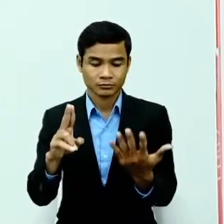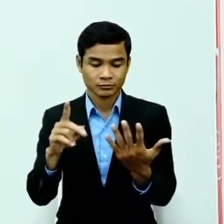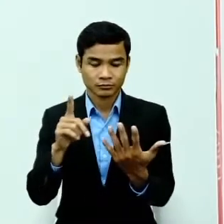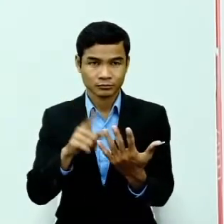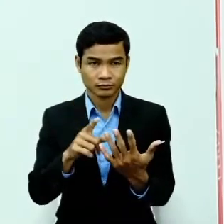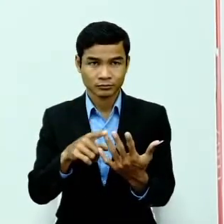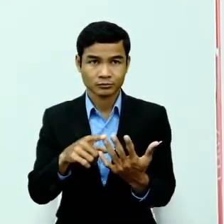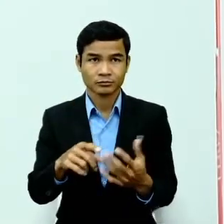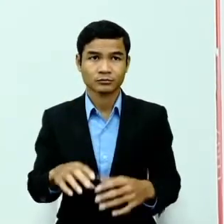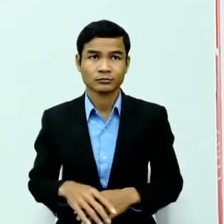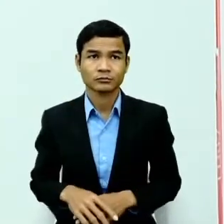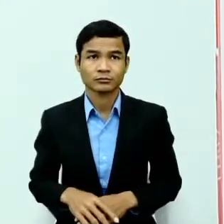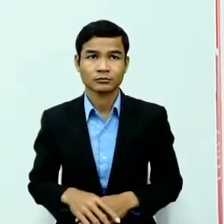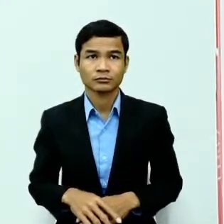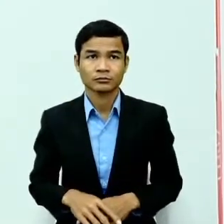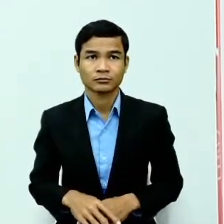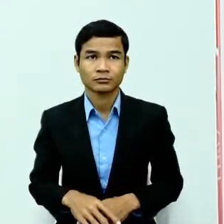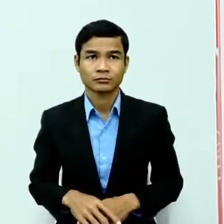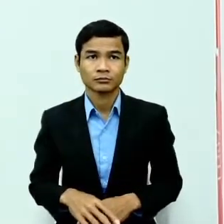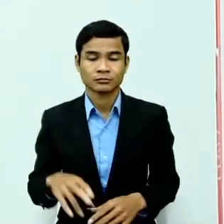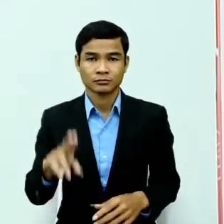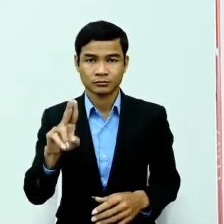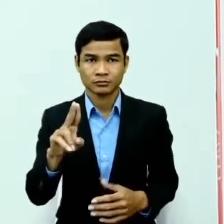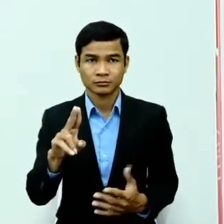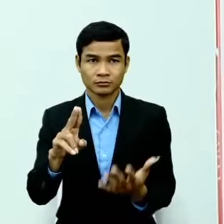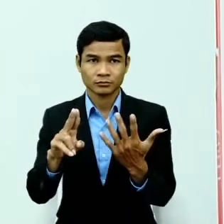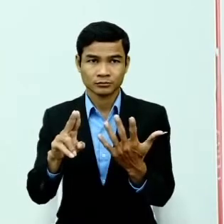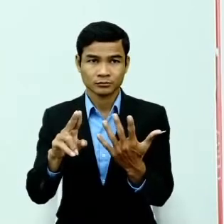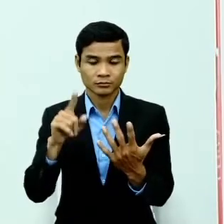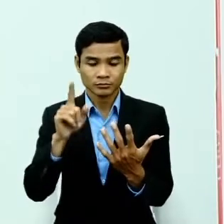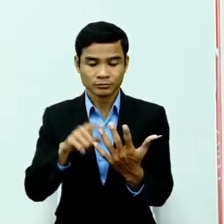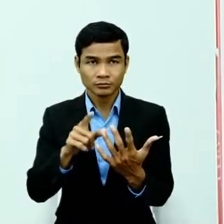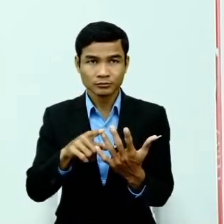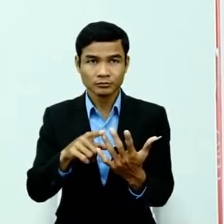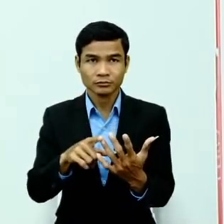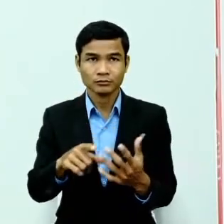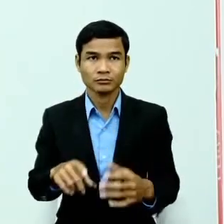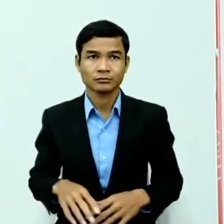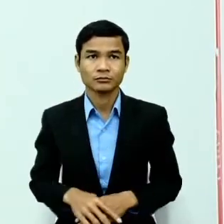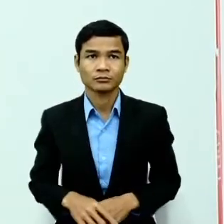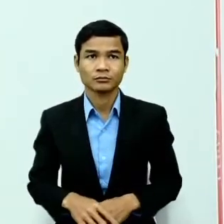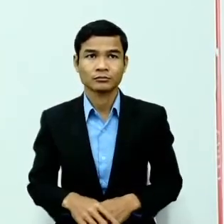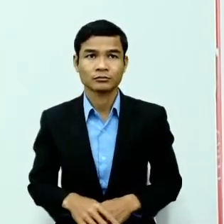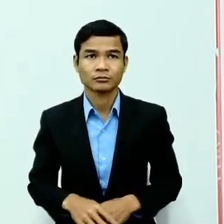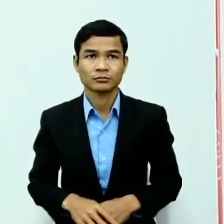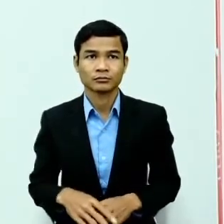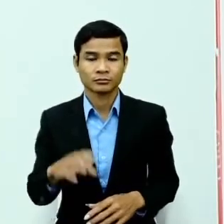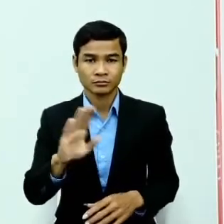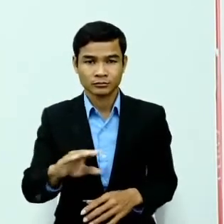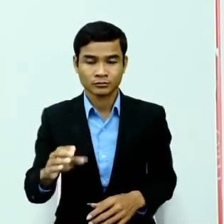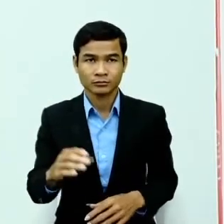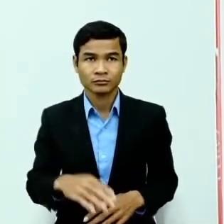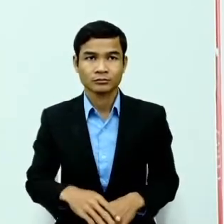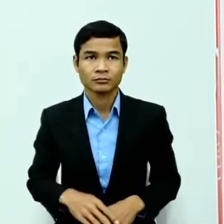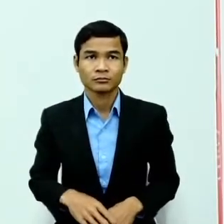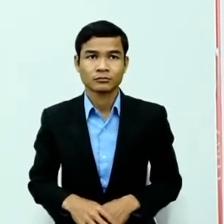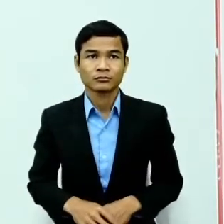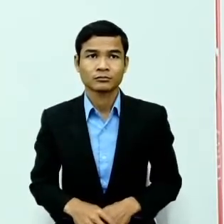ai ai ó ai ai chà con